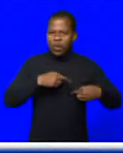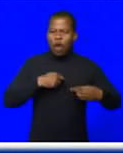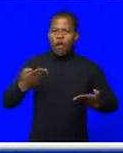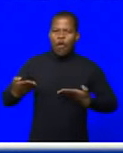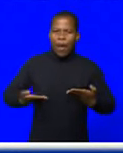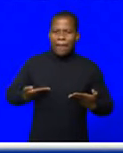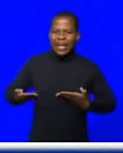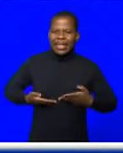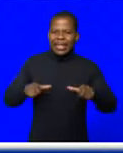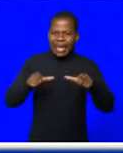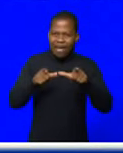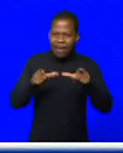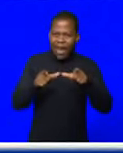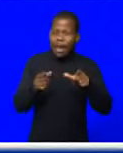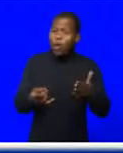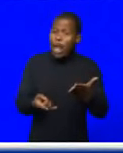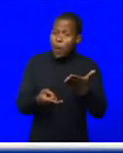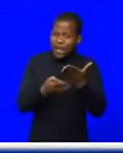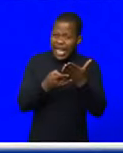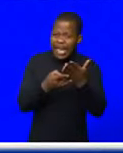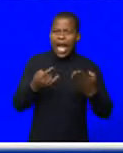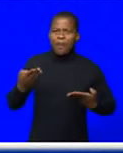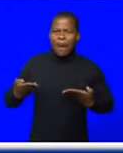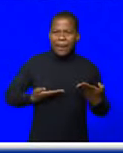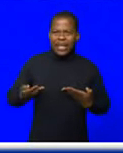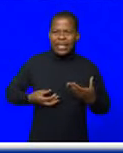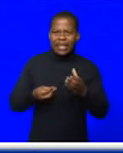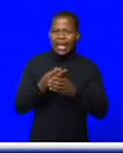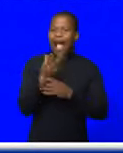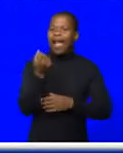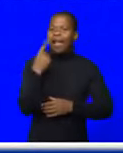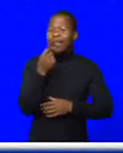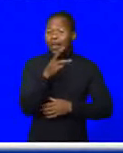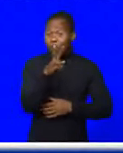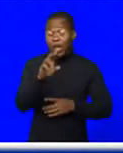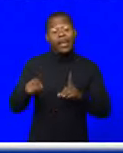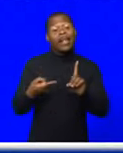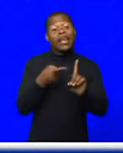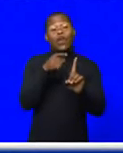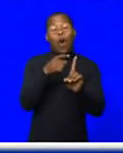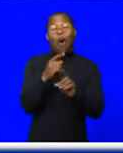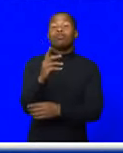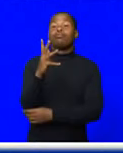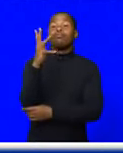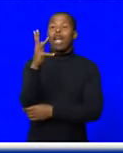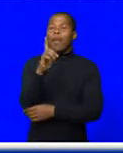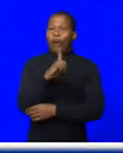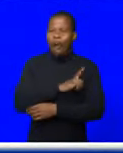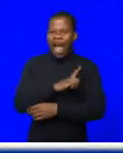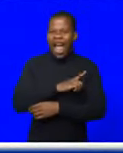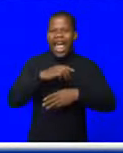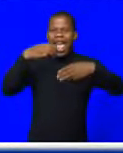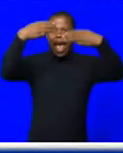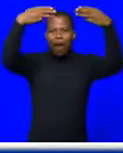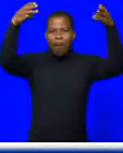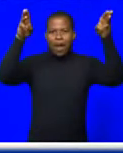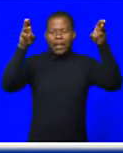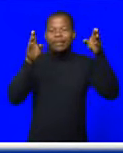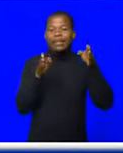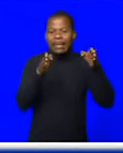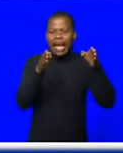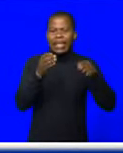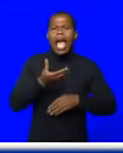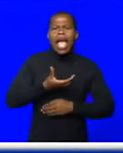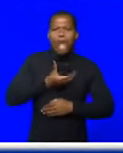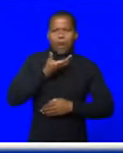kucala ibhizinisi. Indvuna yekusholo endlini yetimbunga ngesikhathi yethula lo mthetho losakhankanywa. Ngekusho